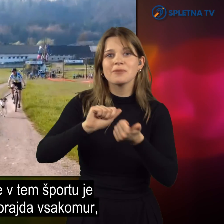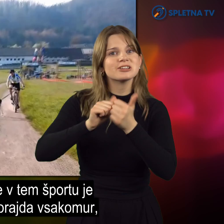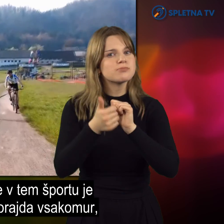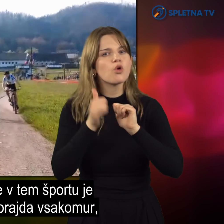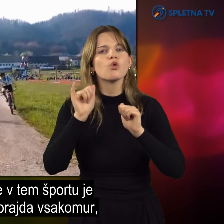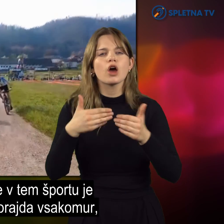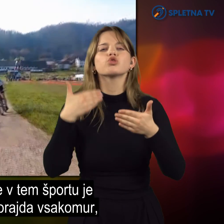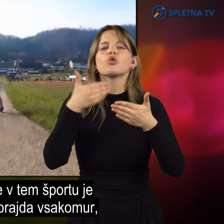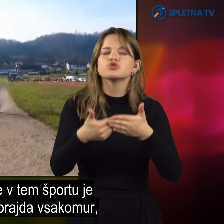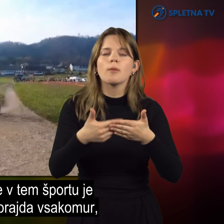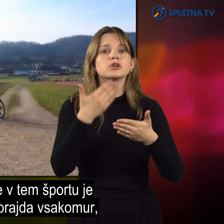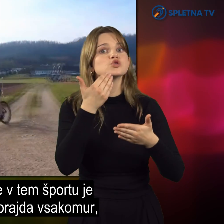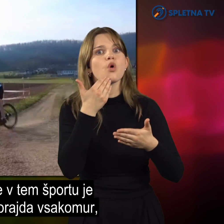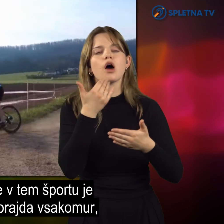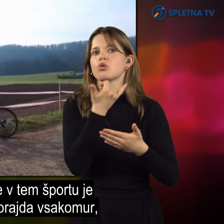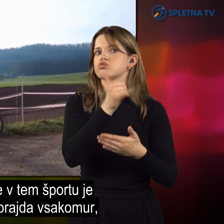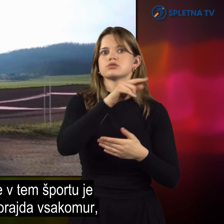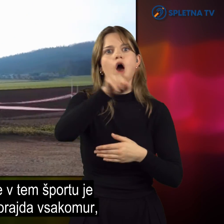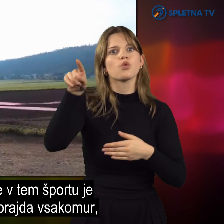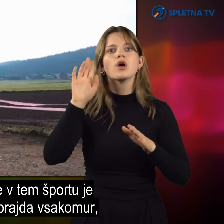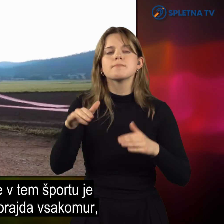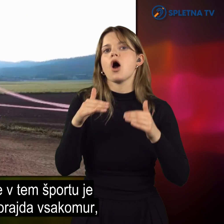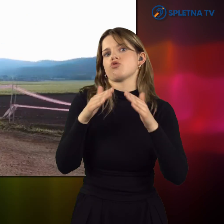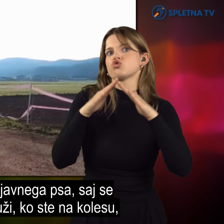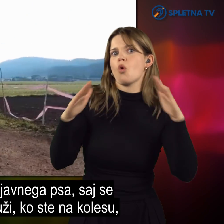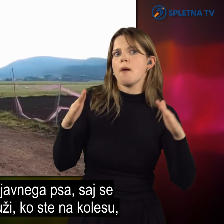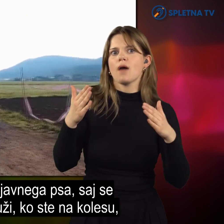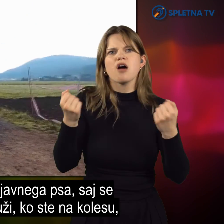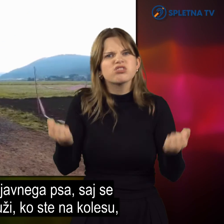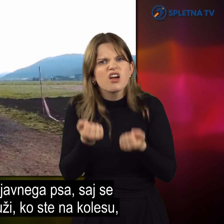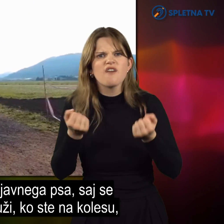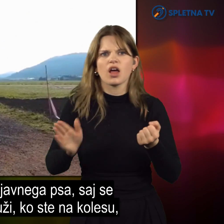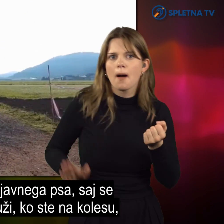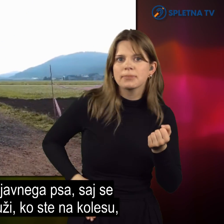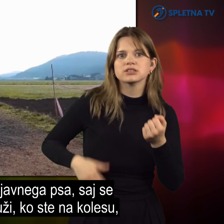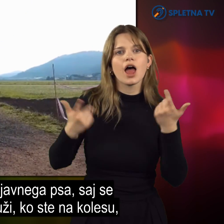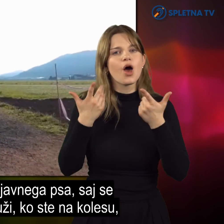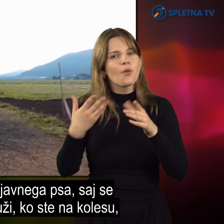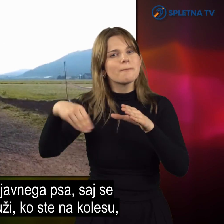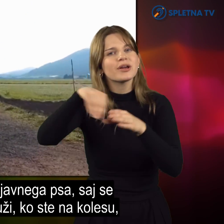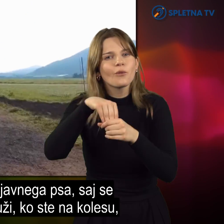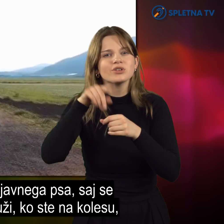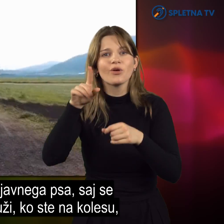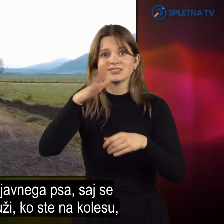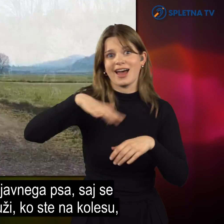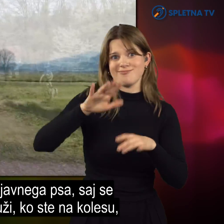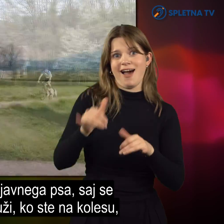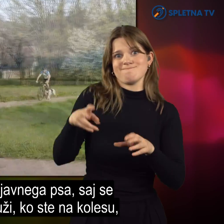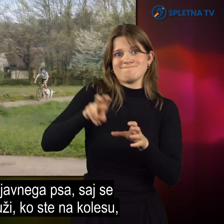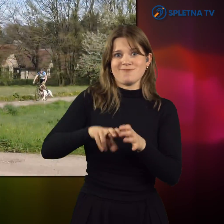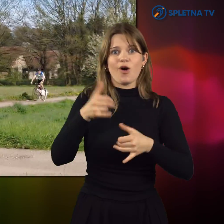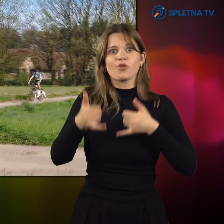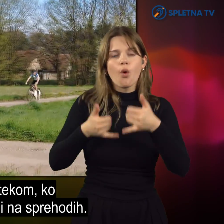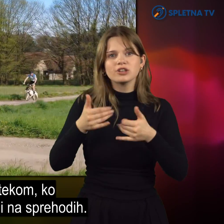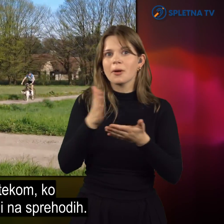Tekmovanje v tem športu je dostopno skorajda vsakomur, ki ima doma dejavnega psa, saj se vam lahko pridruži, ko ste na